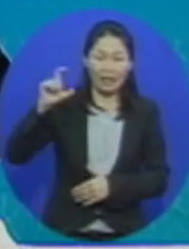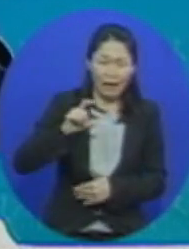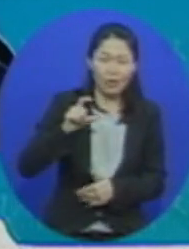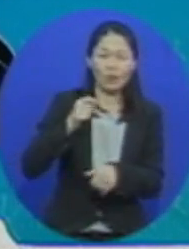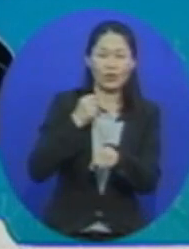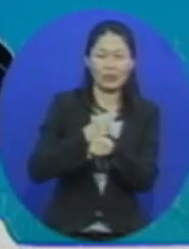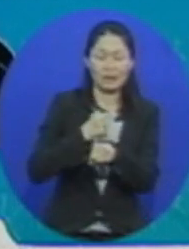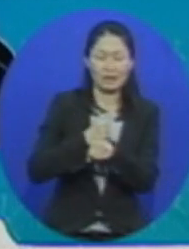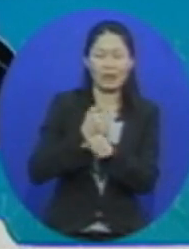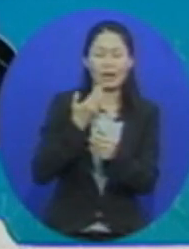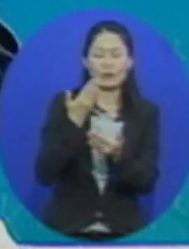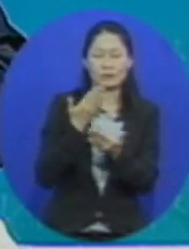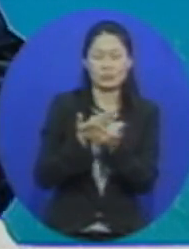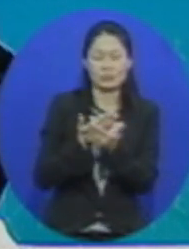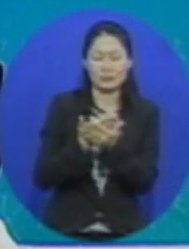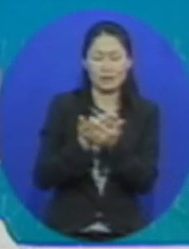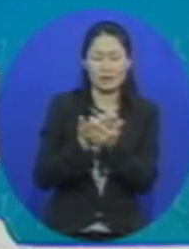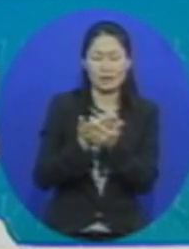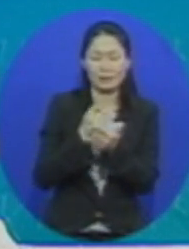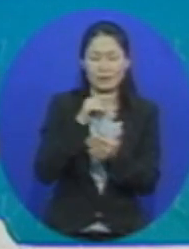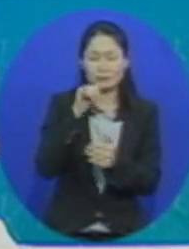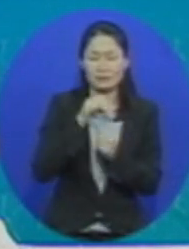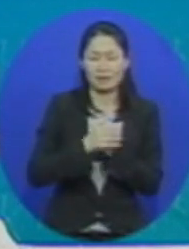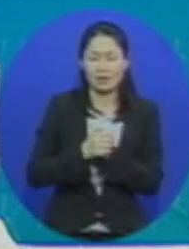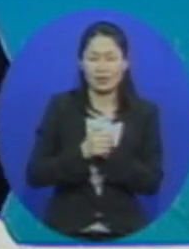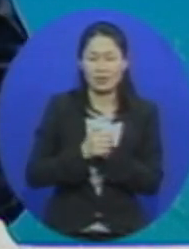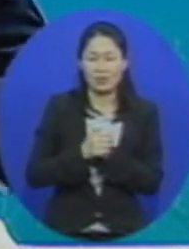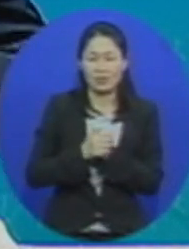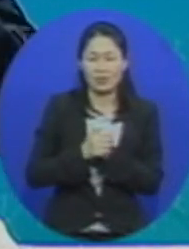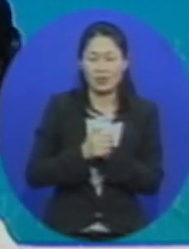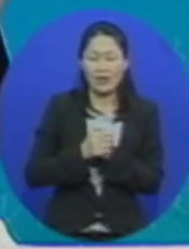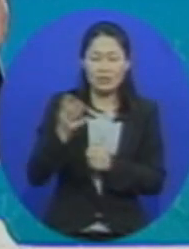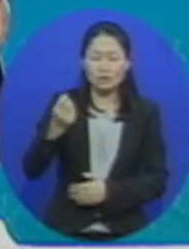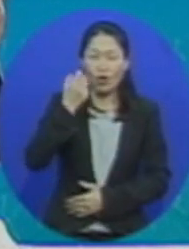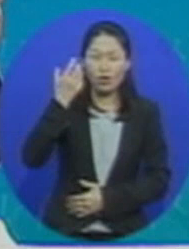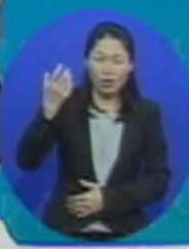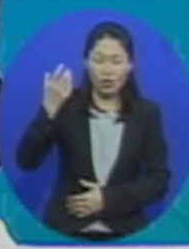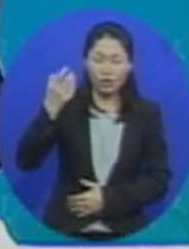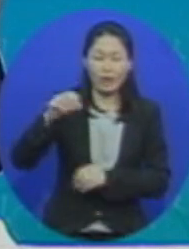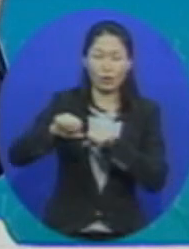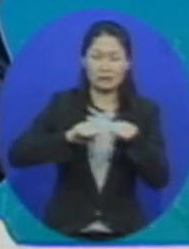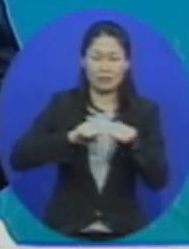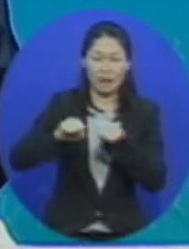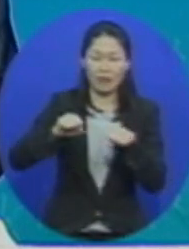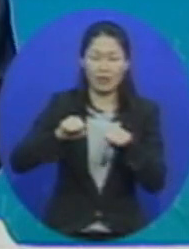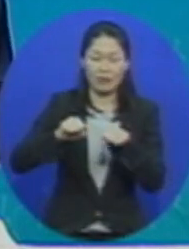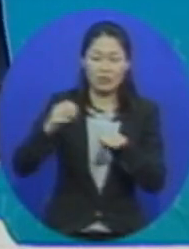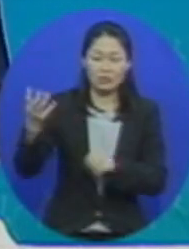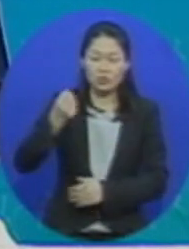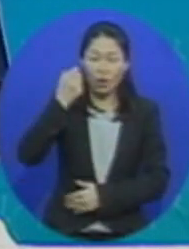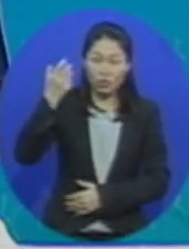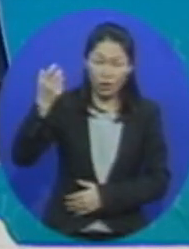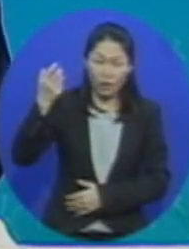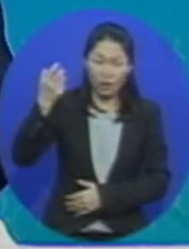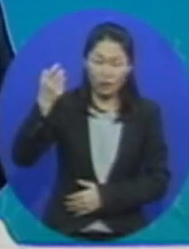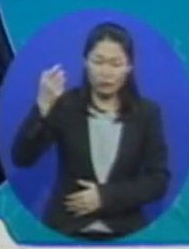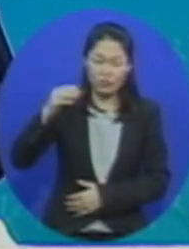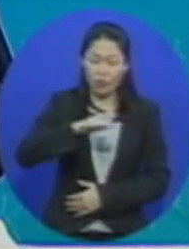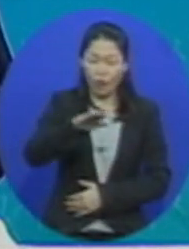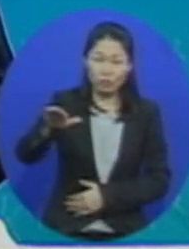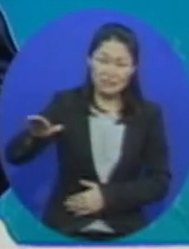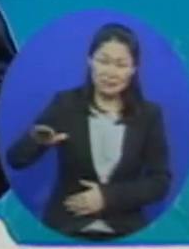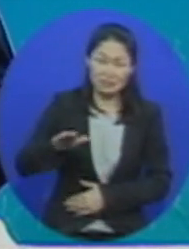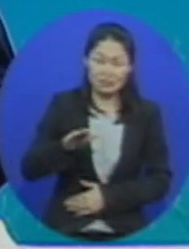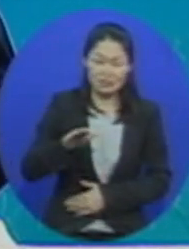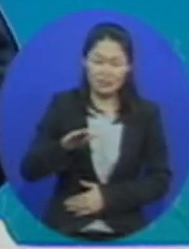하옵시며 그렇게 말씀 했어요 성령의 역사인 겁니다 성령님께서 이제 여러분이